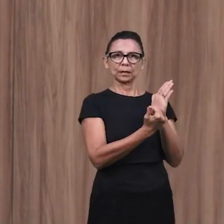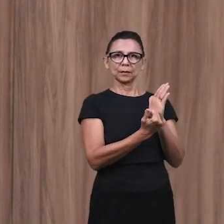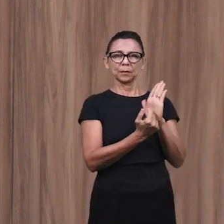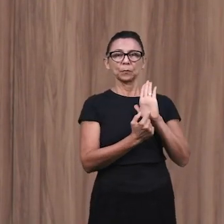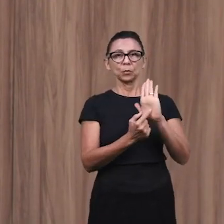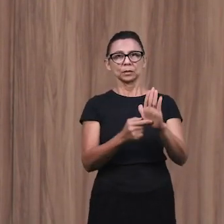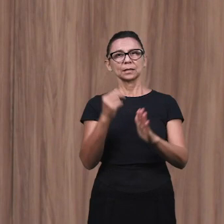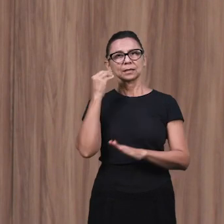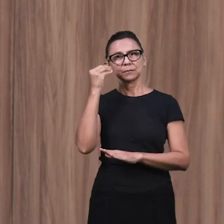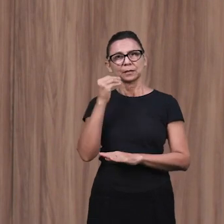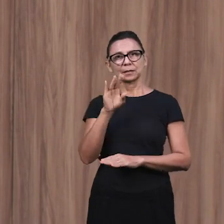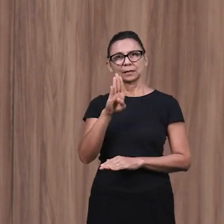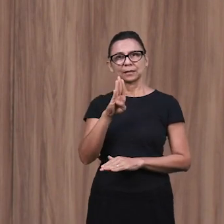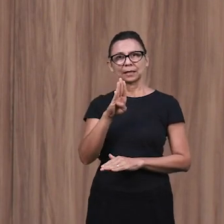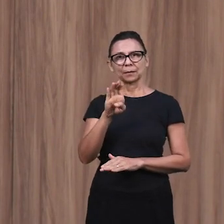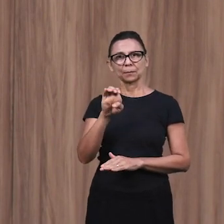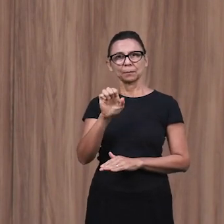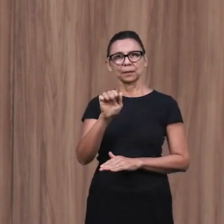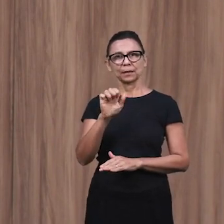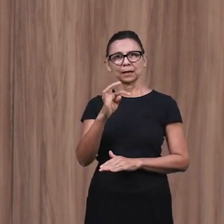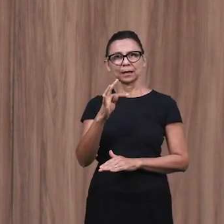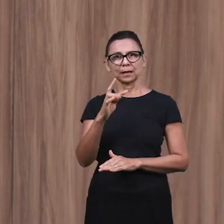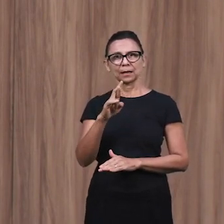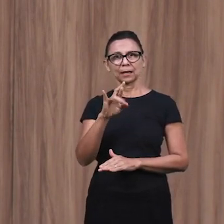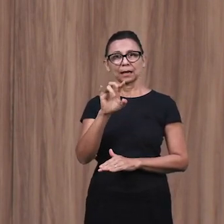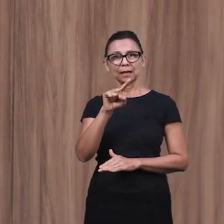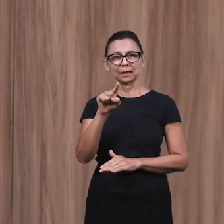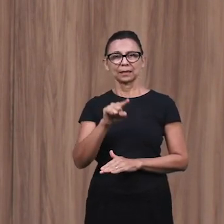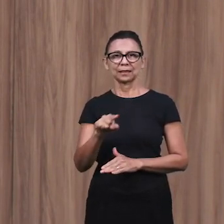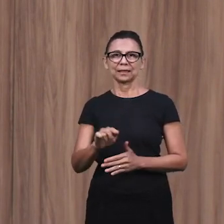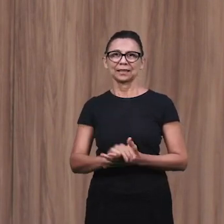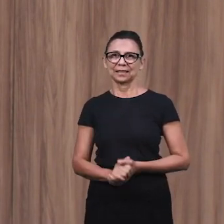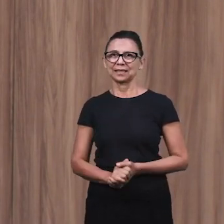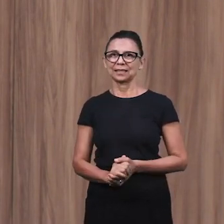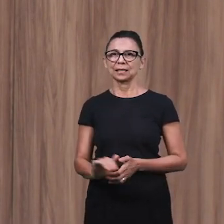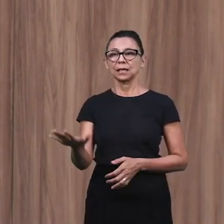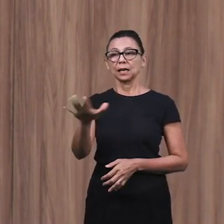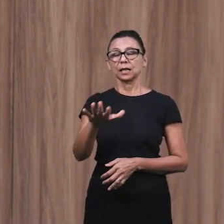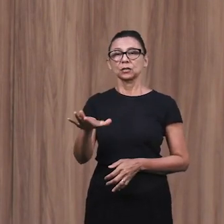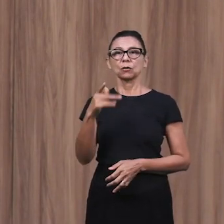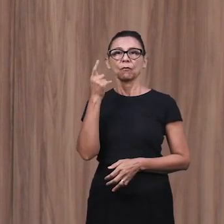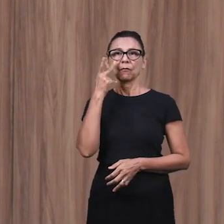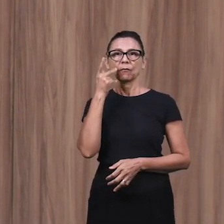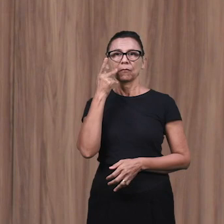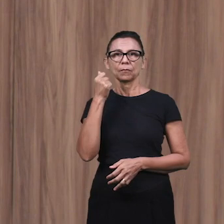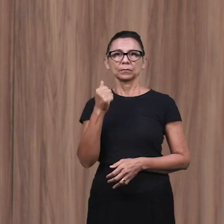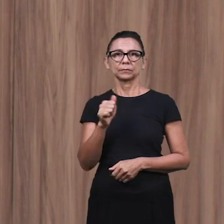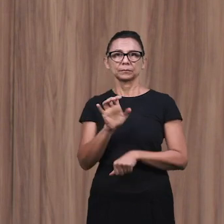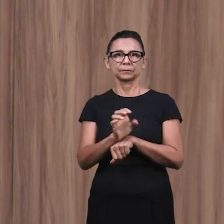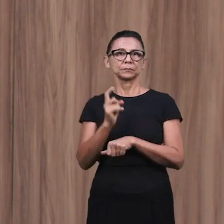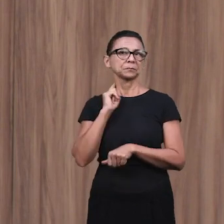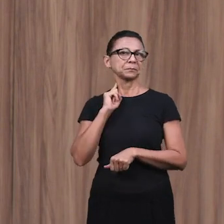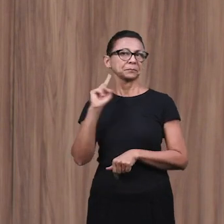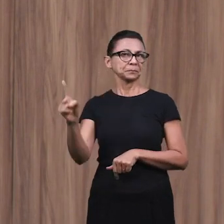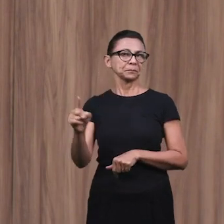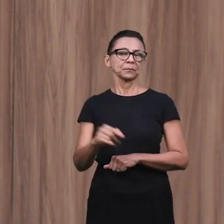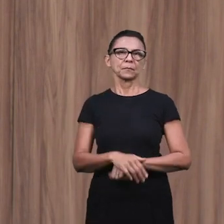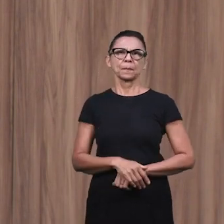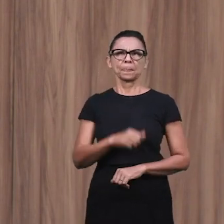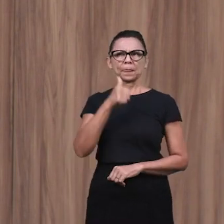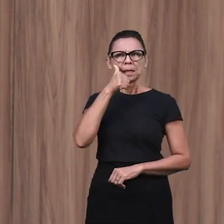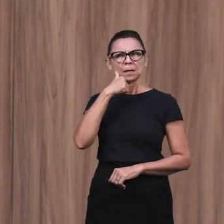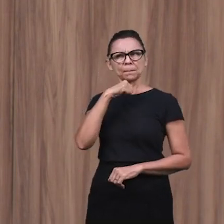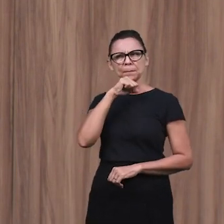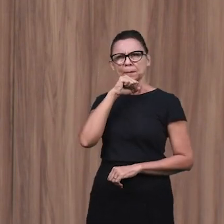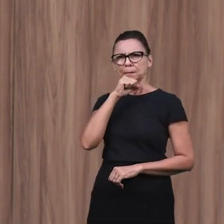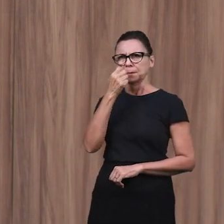en racontant l'expérience de Beatriz Almeida. Elle a 6 ans, elle vient do Governador Valadares, Minas Gerais.